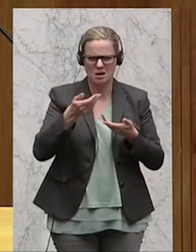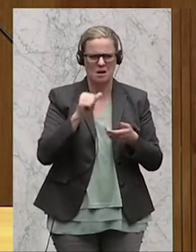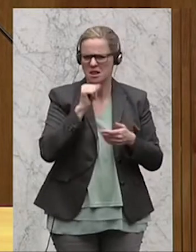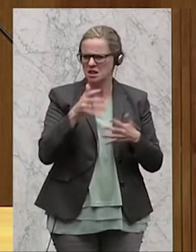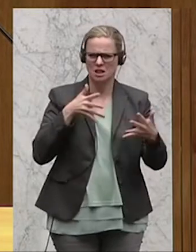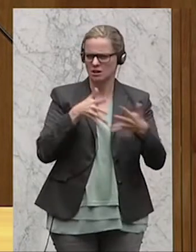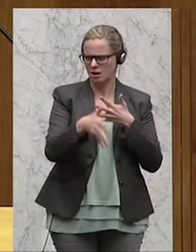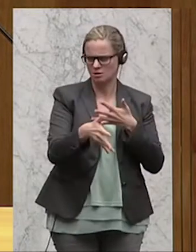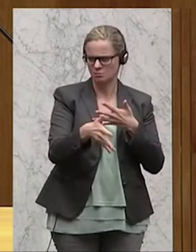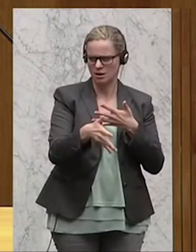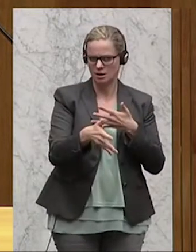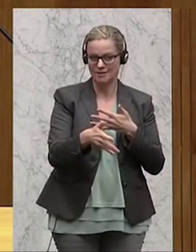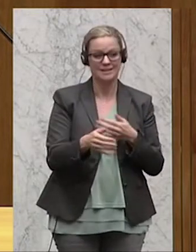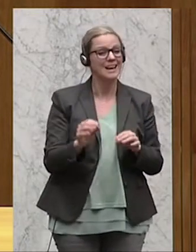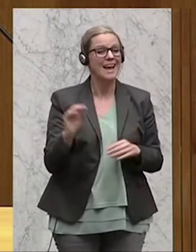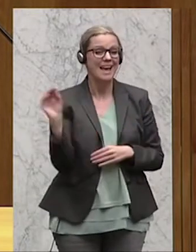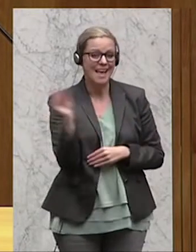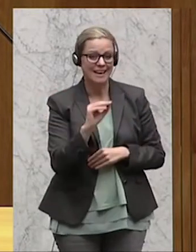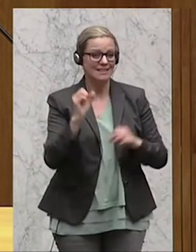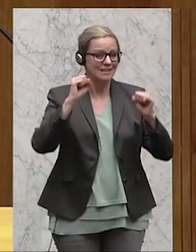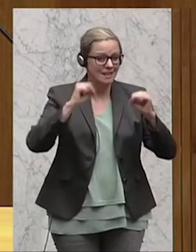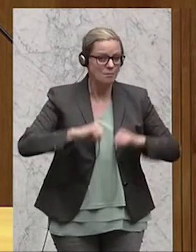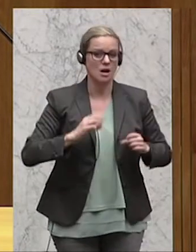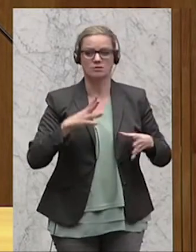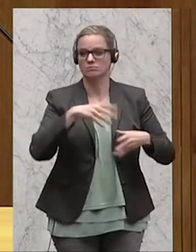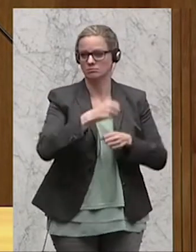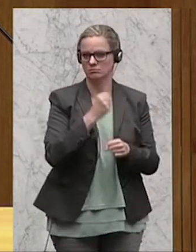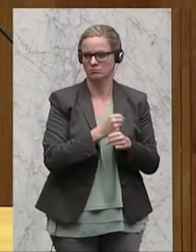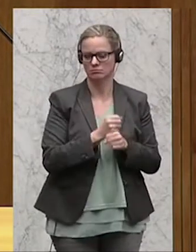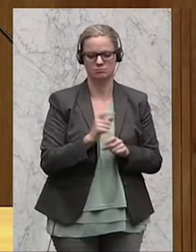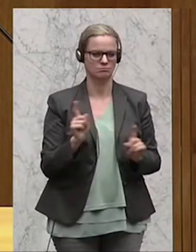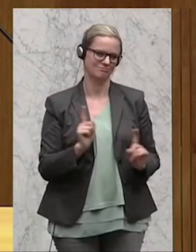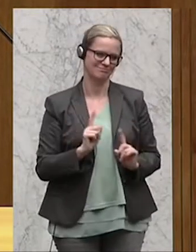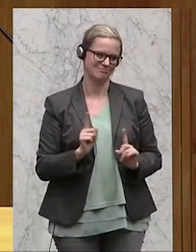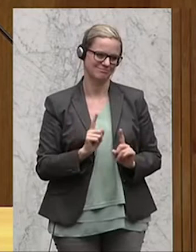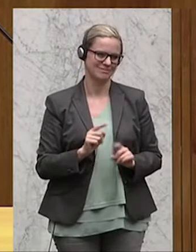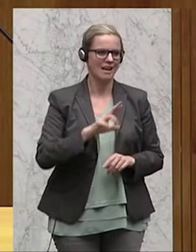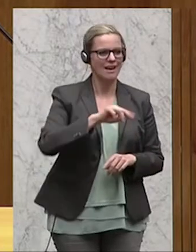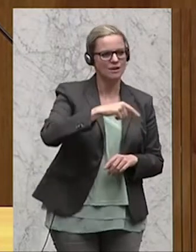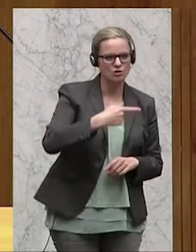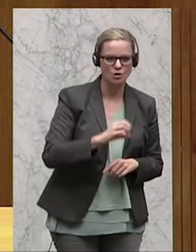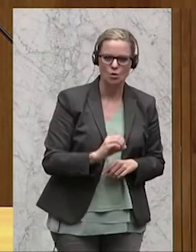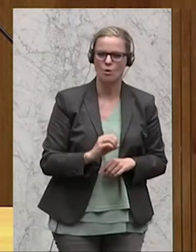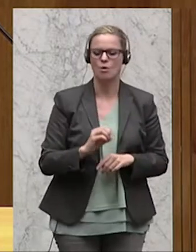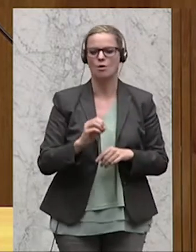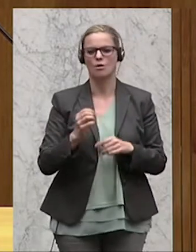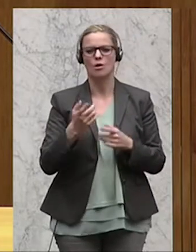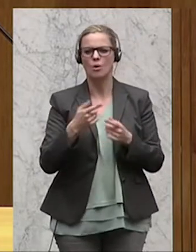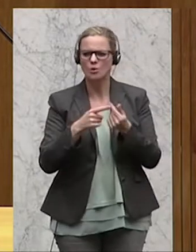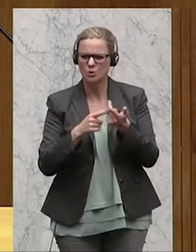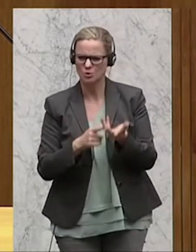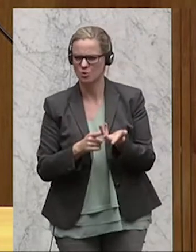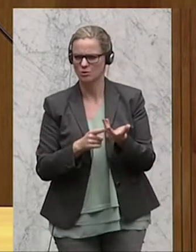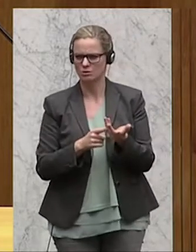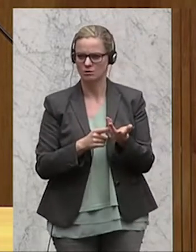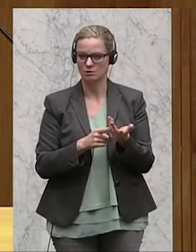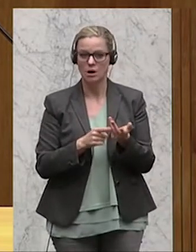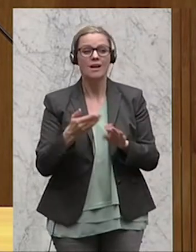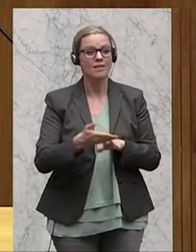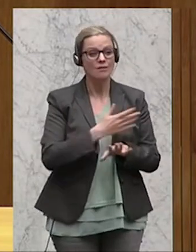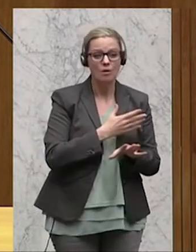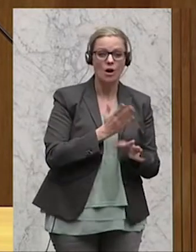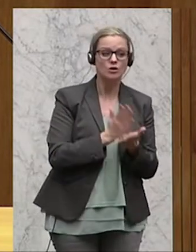gab keine echte demokratische Beteiligung. Parlamente, NGOs, Bürgerinneninitiativen wurden eben nicht